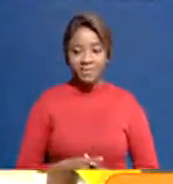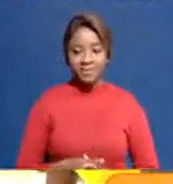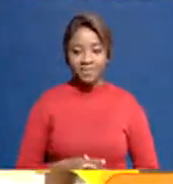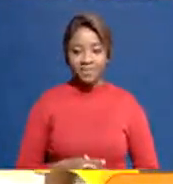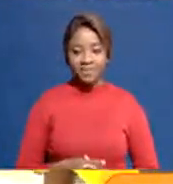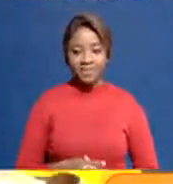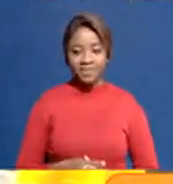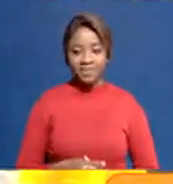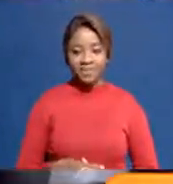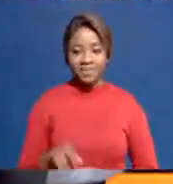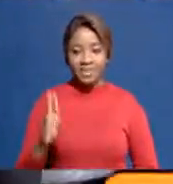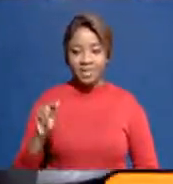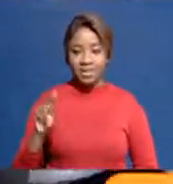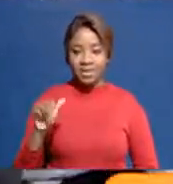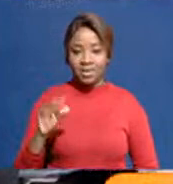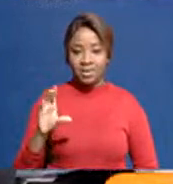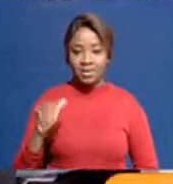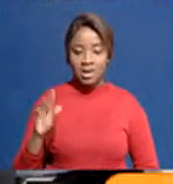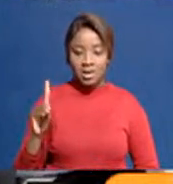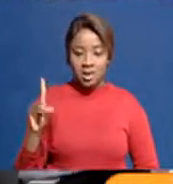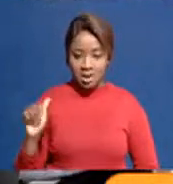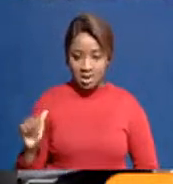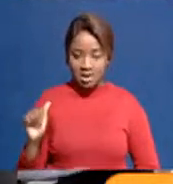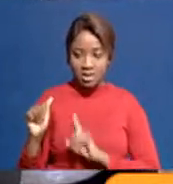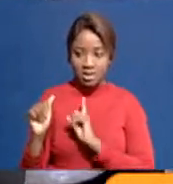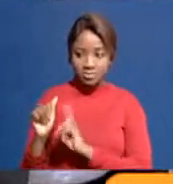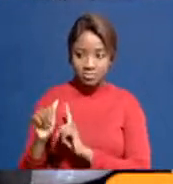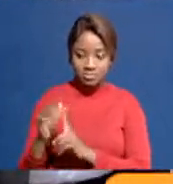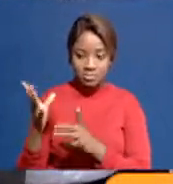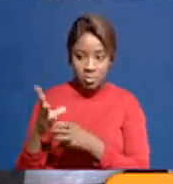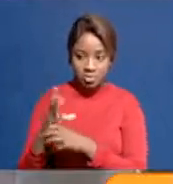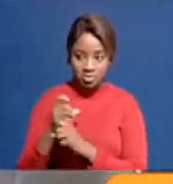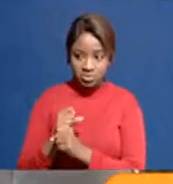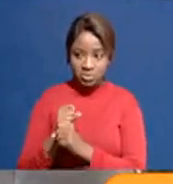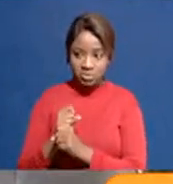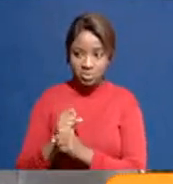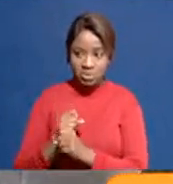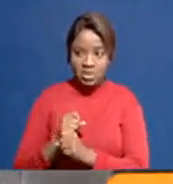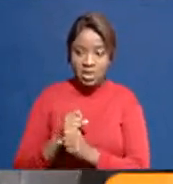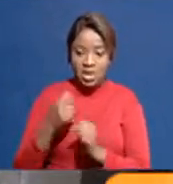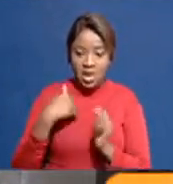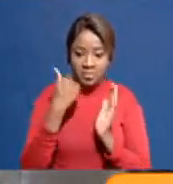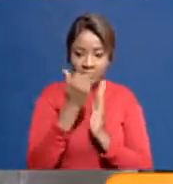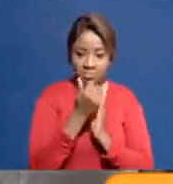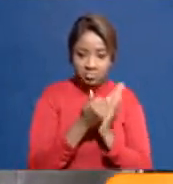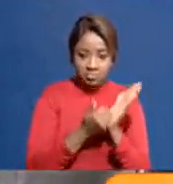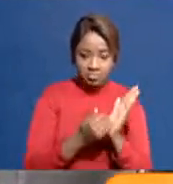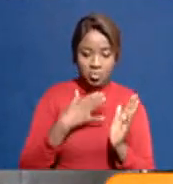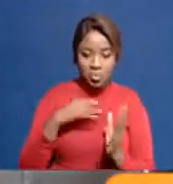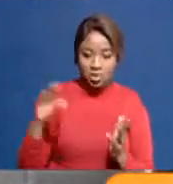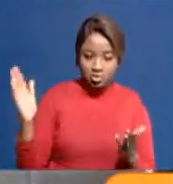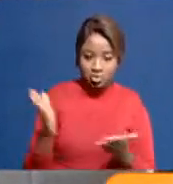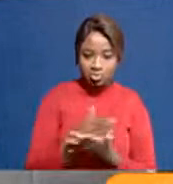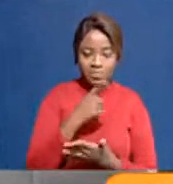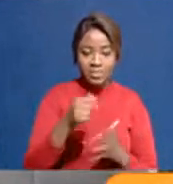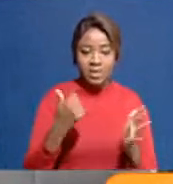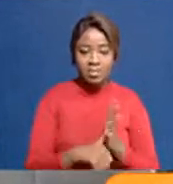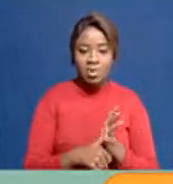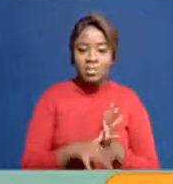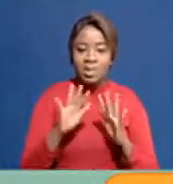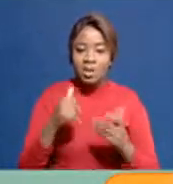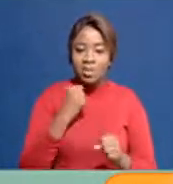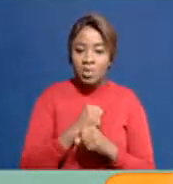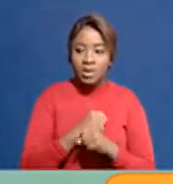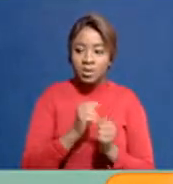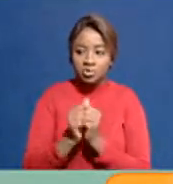Mamlaka ya kukabiliana na ulevi na uraibu wa dawa za kulevya na kada imeweka mikakati ya kupambana na hali hiyo kwa ushirikiano na